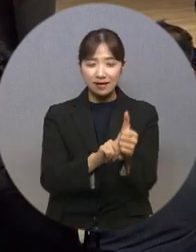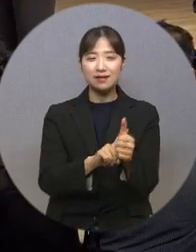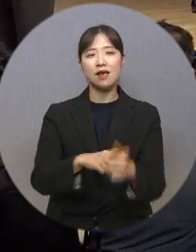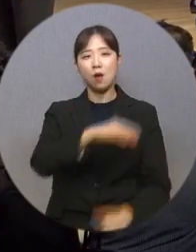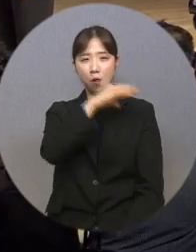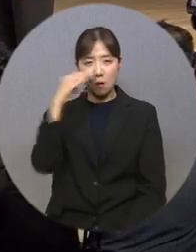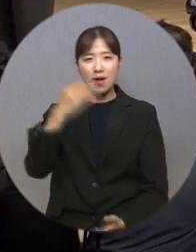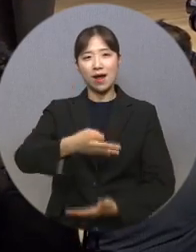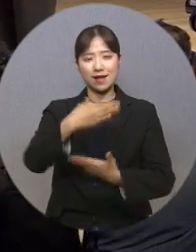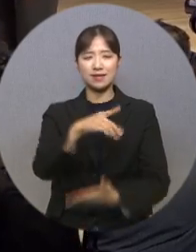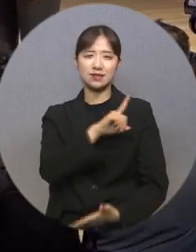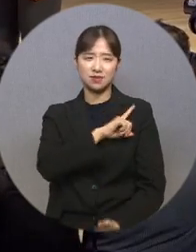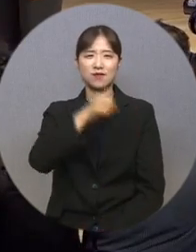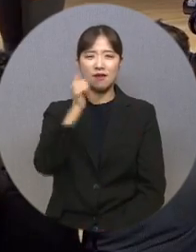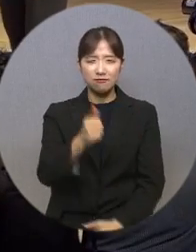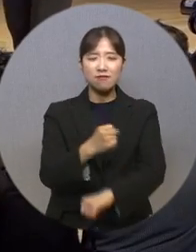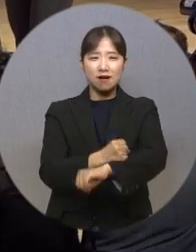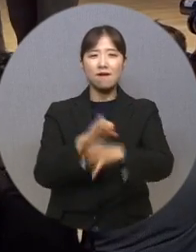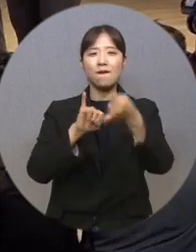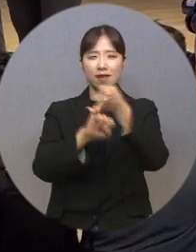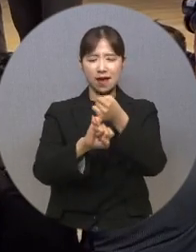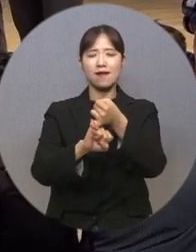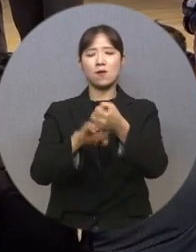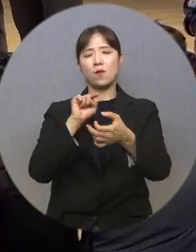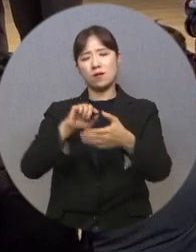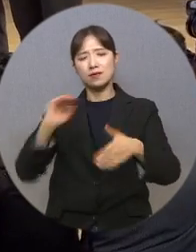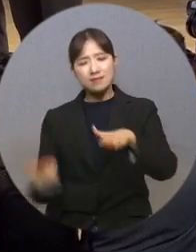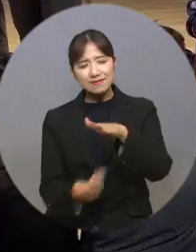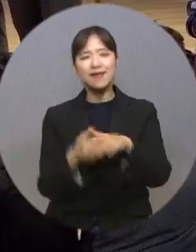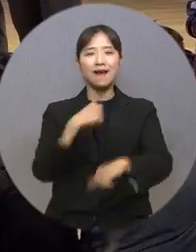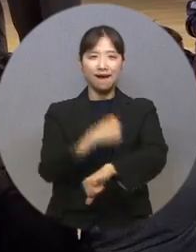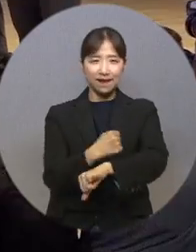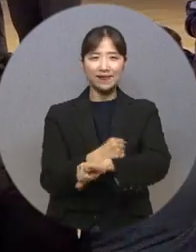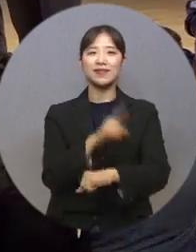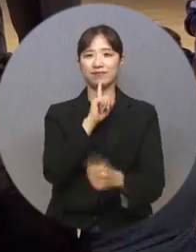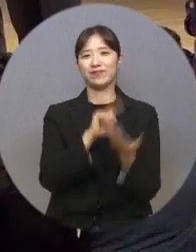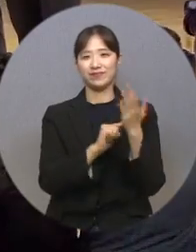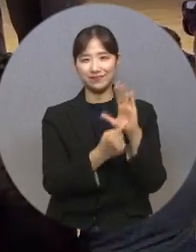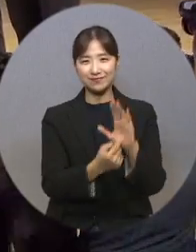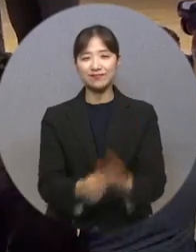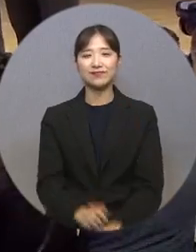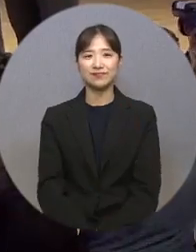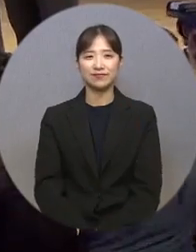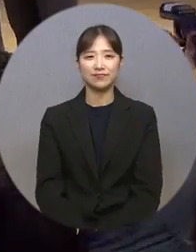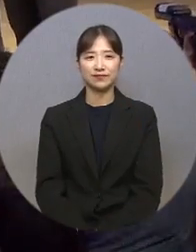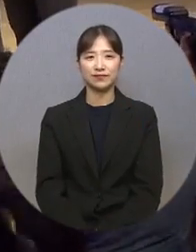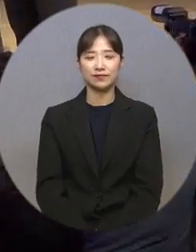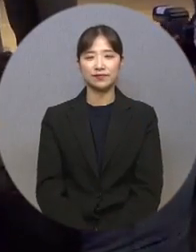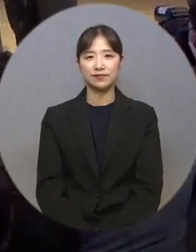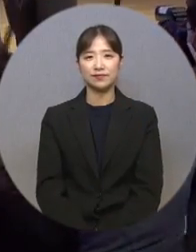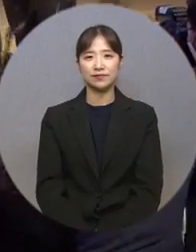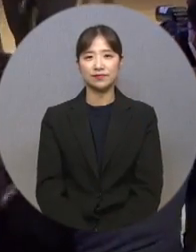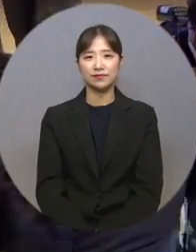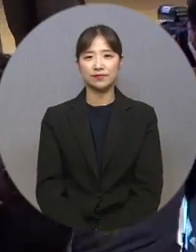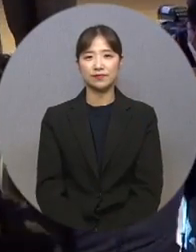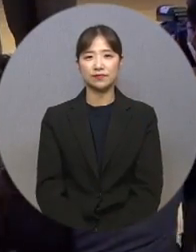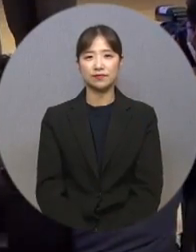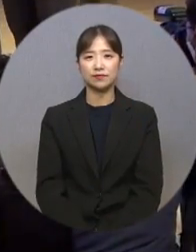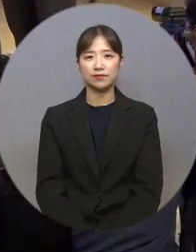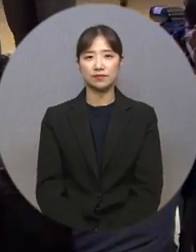가치를 최우선으로 하고 약속을 반드시 지키는 도지사가 되겠다고 약속했습니다. 국지TV 뉴스